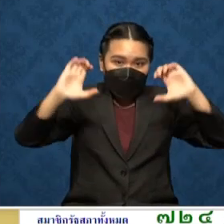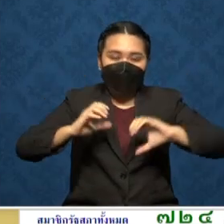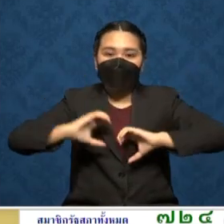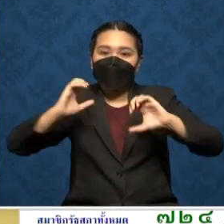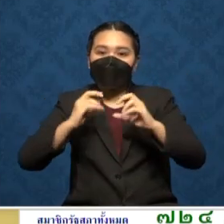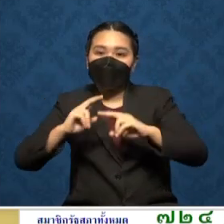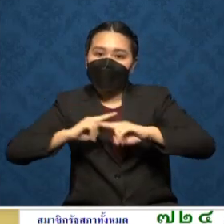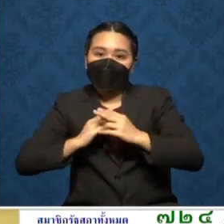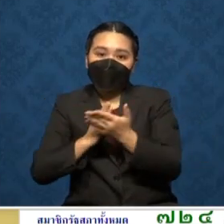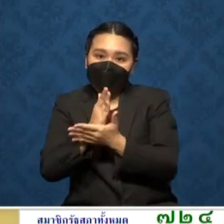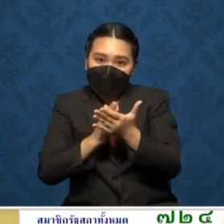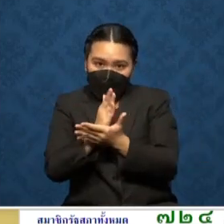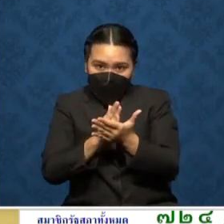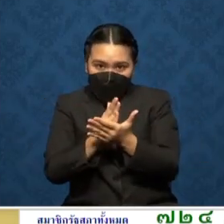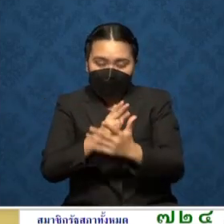าม